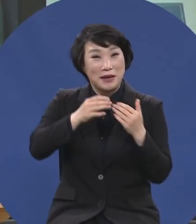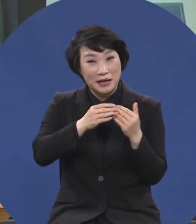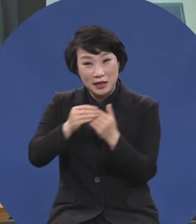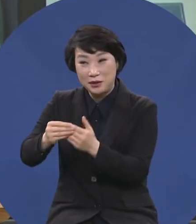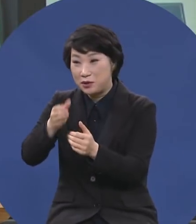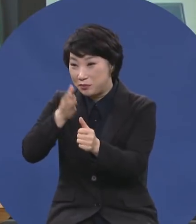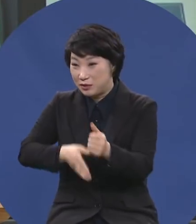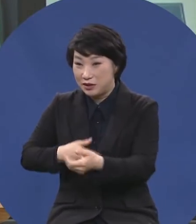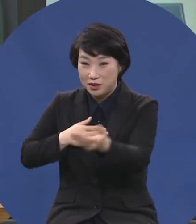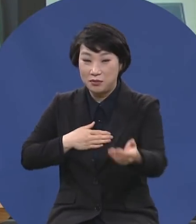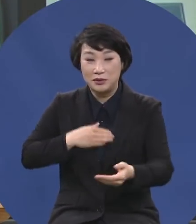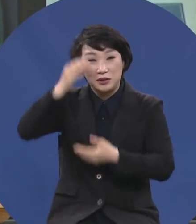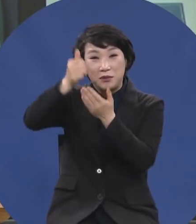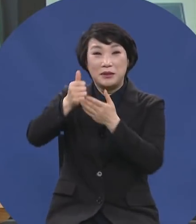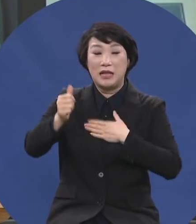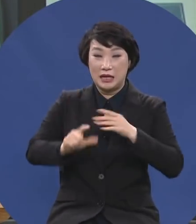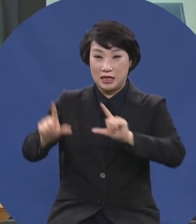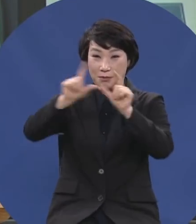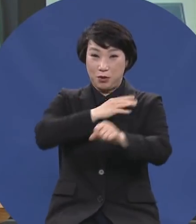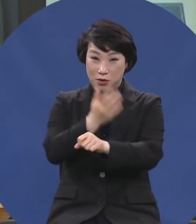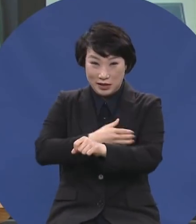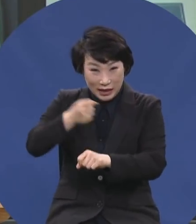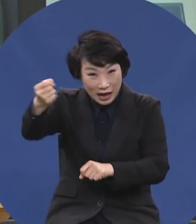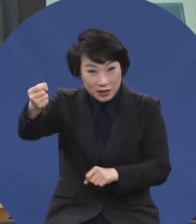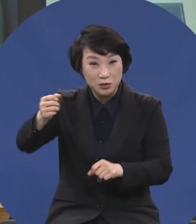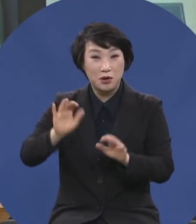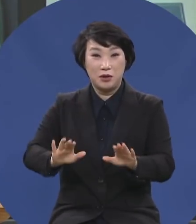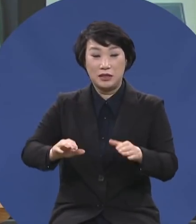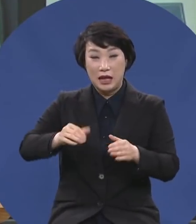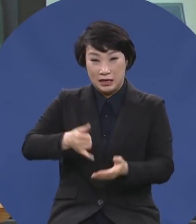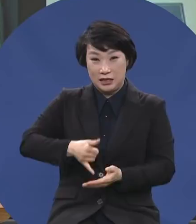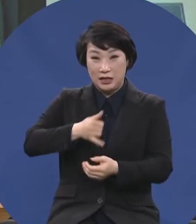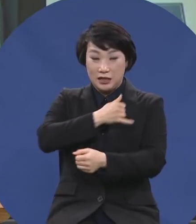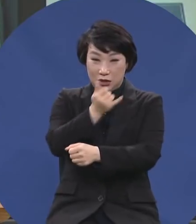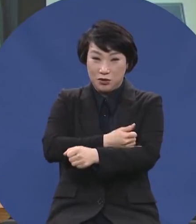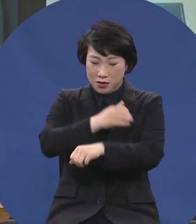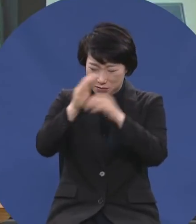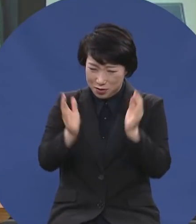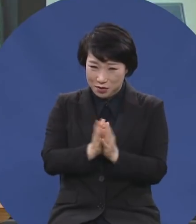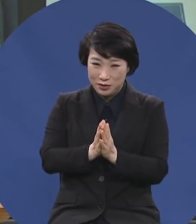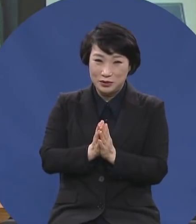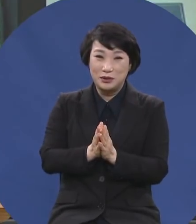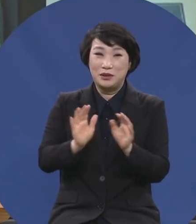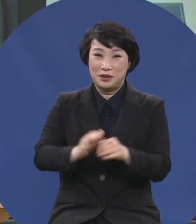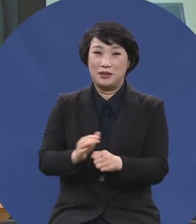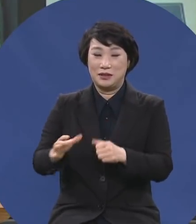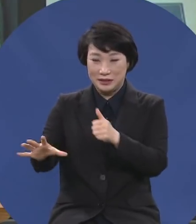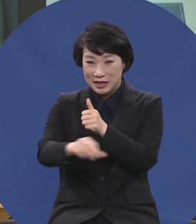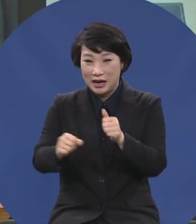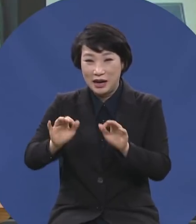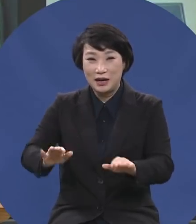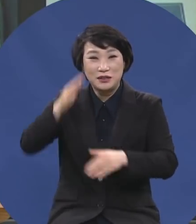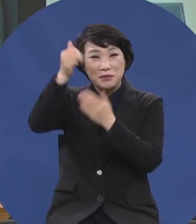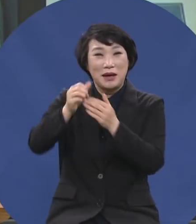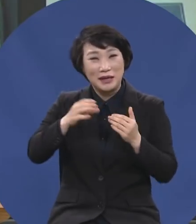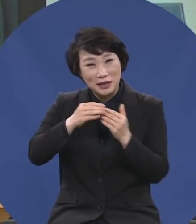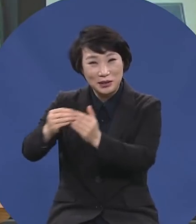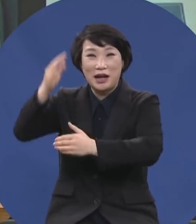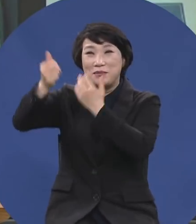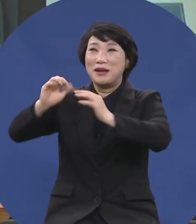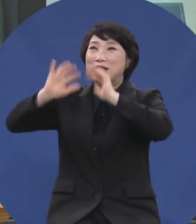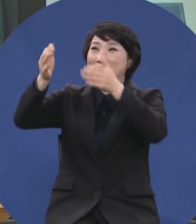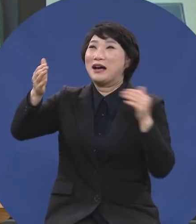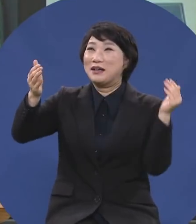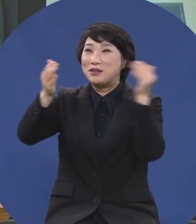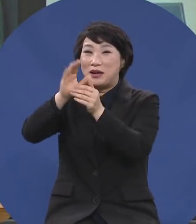인도받기를, 성령이 내 삶의 실권을 가지고 내 인권을 장악하고 성령의 인도 따라 하나님 나라까지